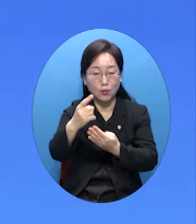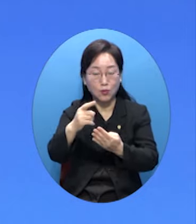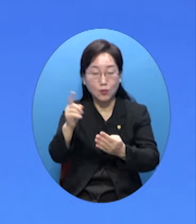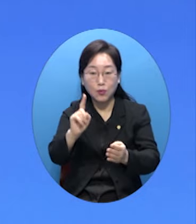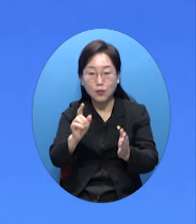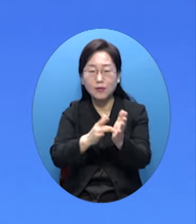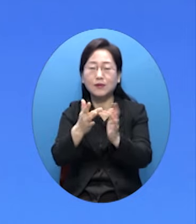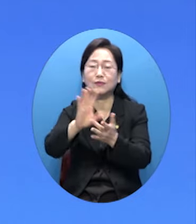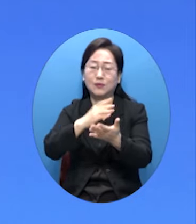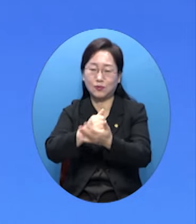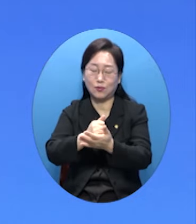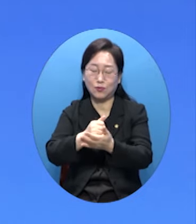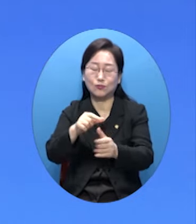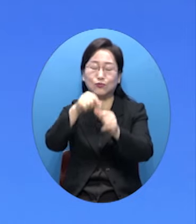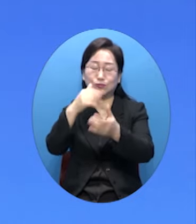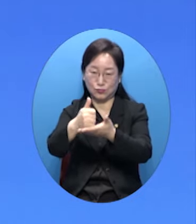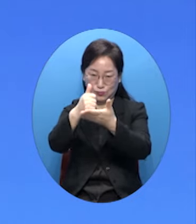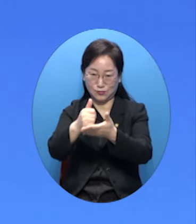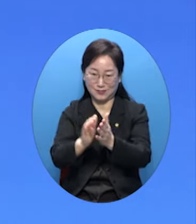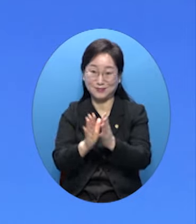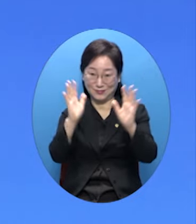우리의 구세주이시다. 할렐루야.